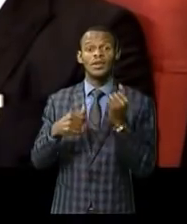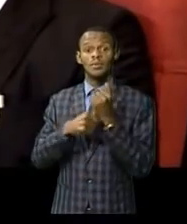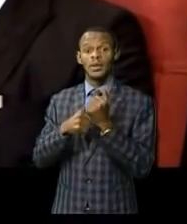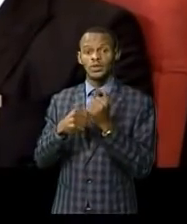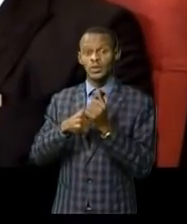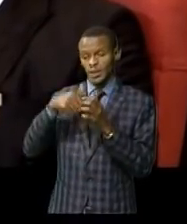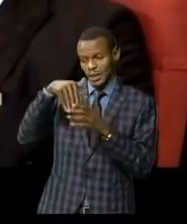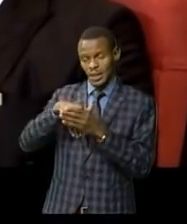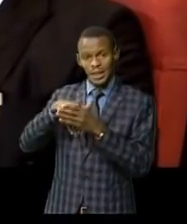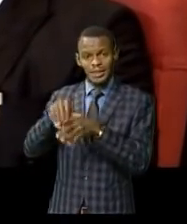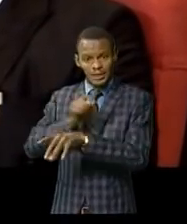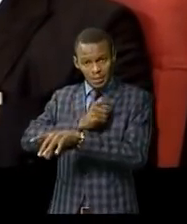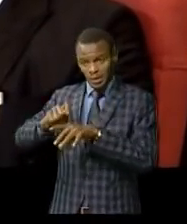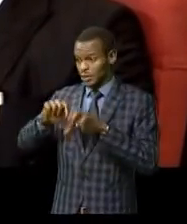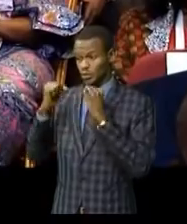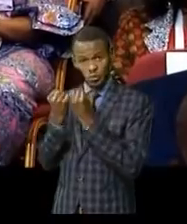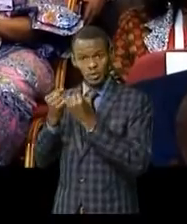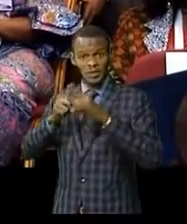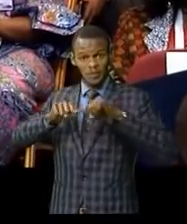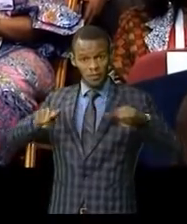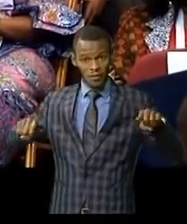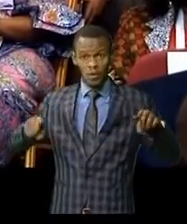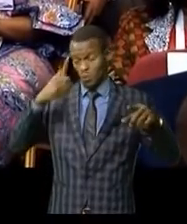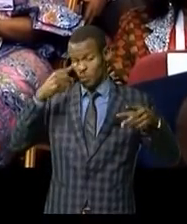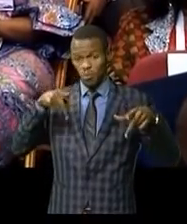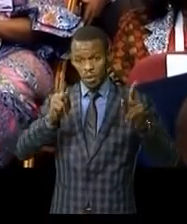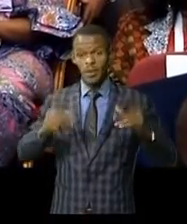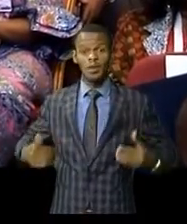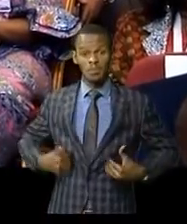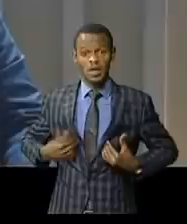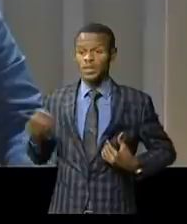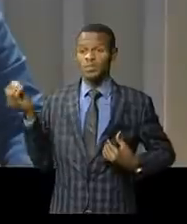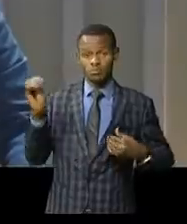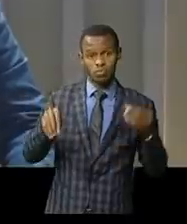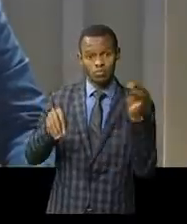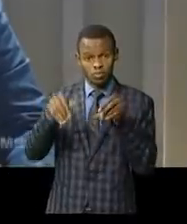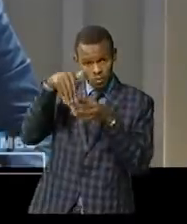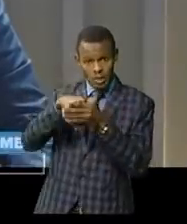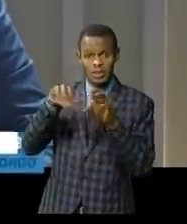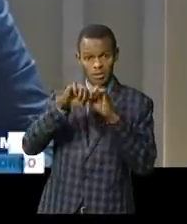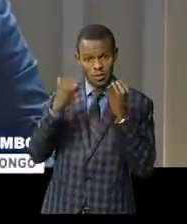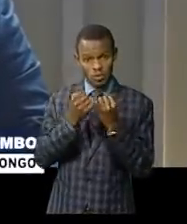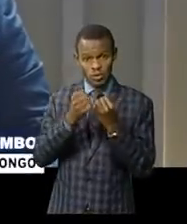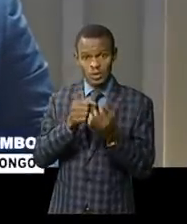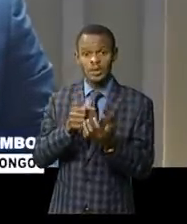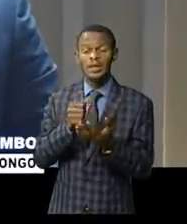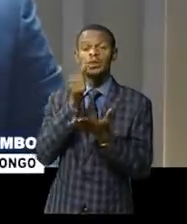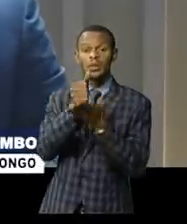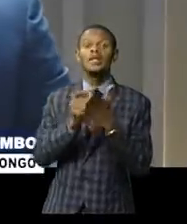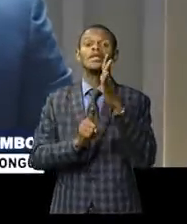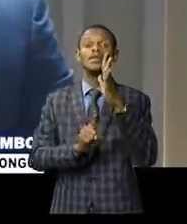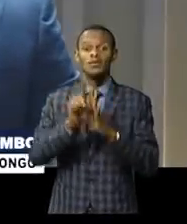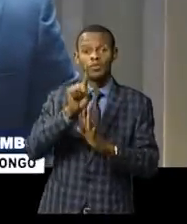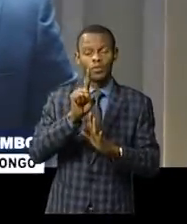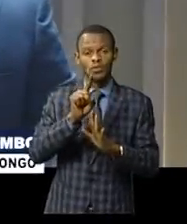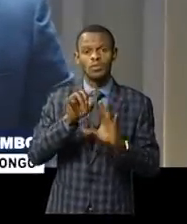le but de nous doter d'une administration rajeunie, efficace, placée au centre du développement socio-économique